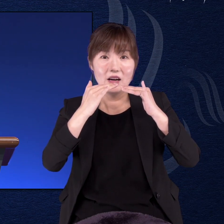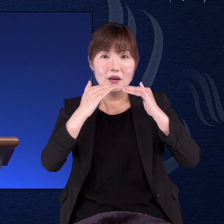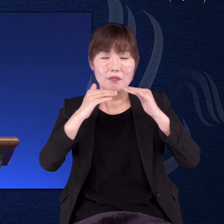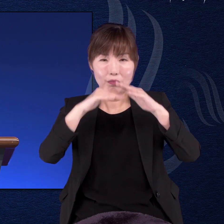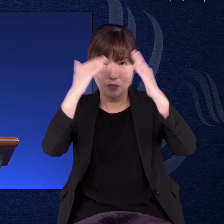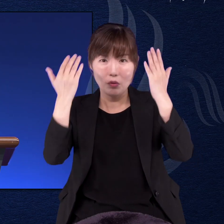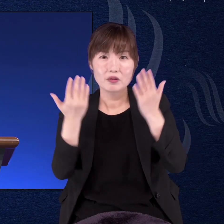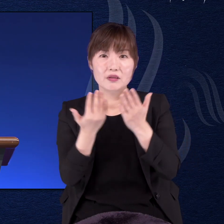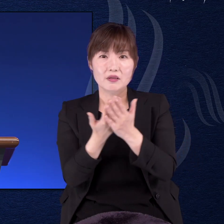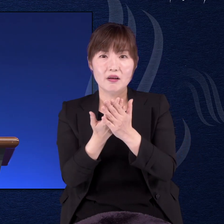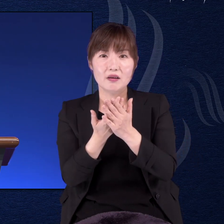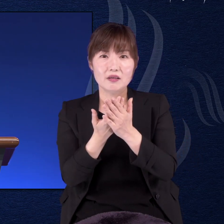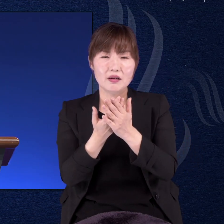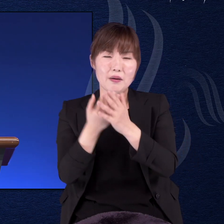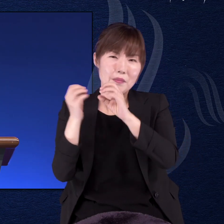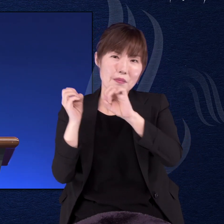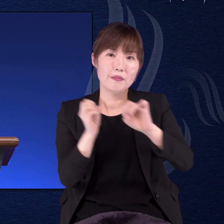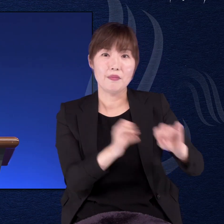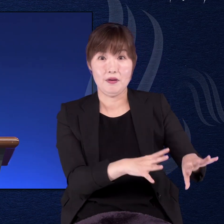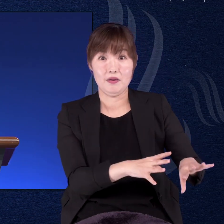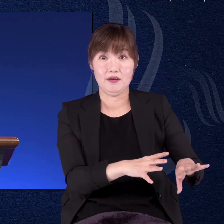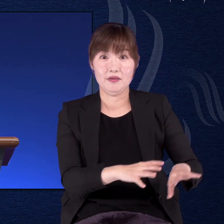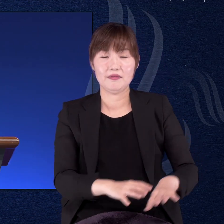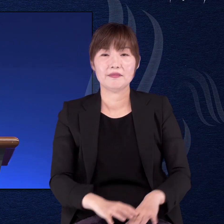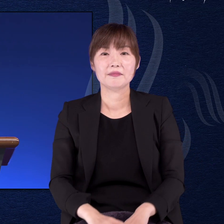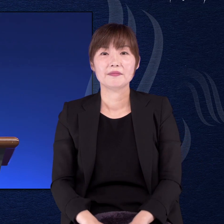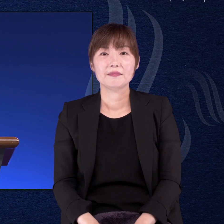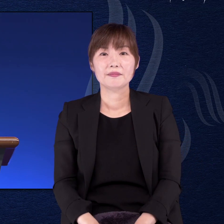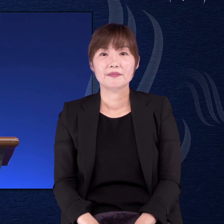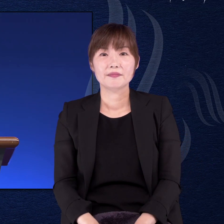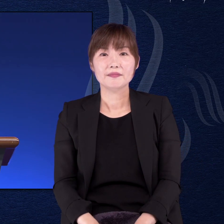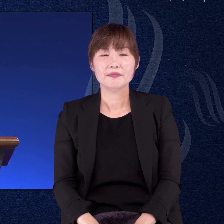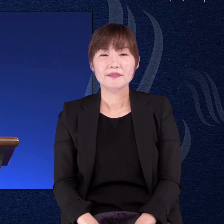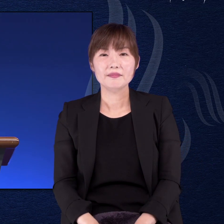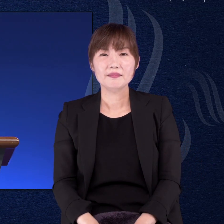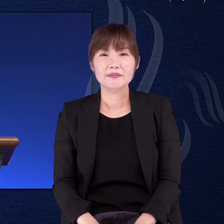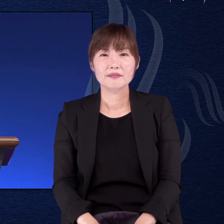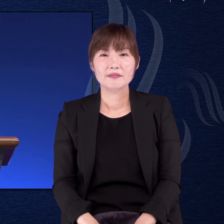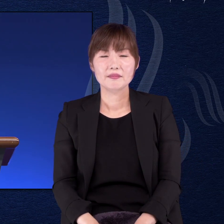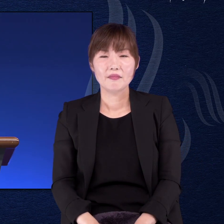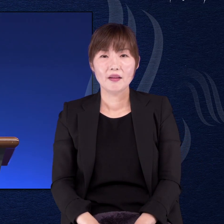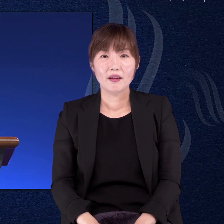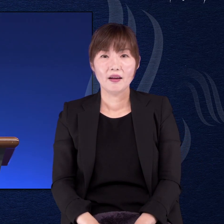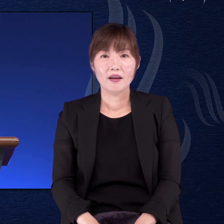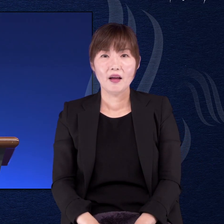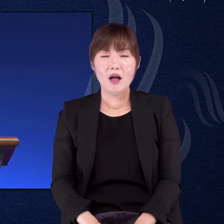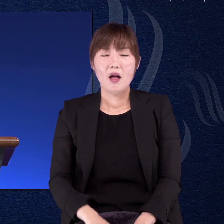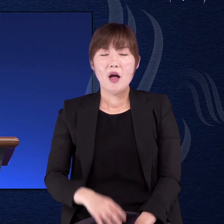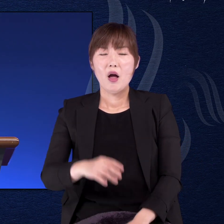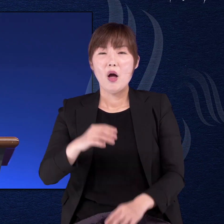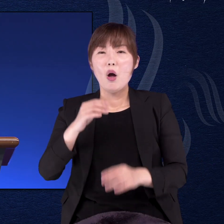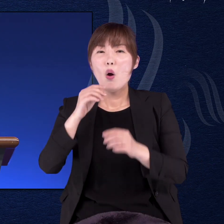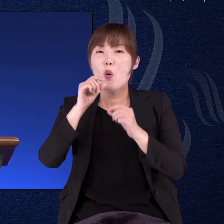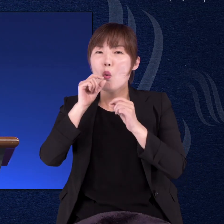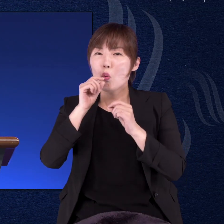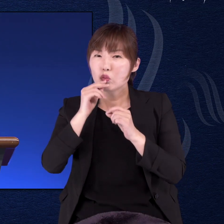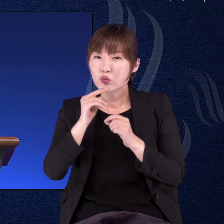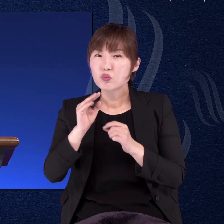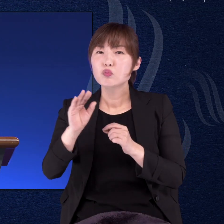항상 기뻐하고 쉬지 않고 기도하고 범사에 감사와 상관없는 그 많은 것들을 호흡으로